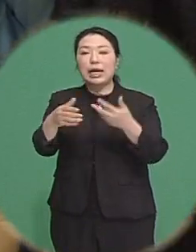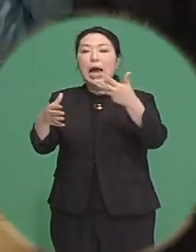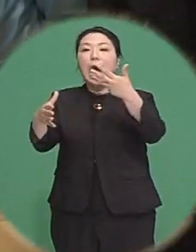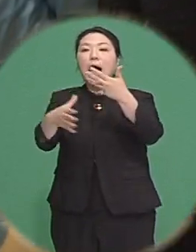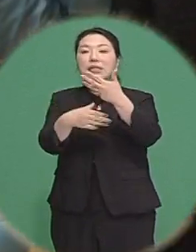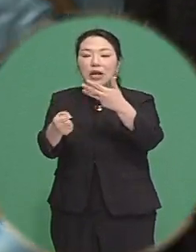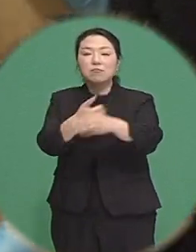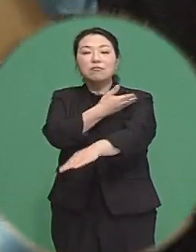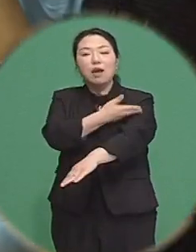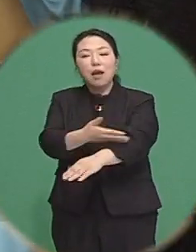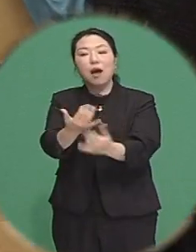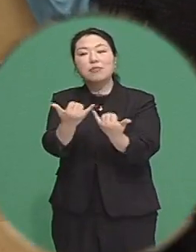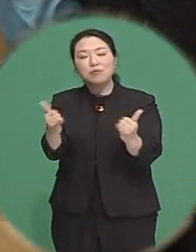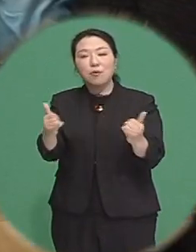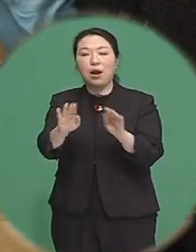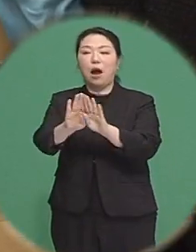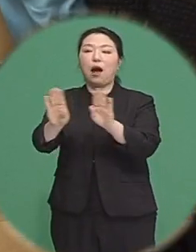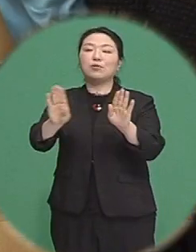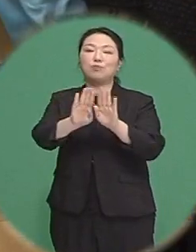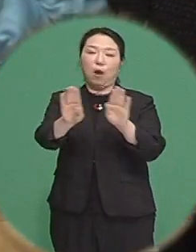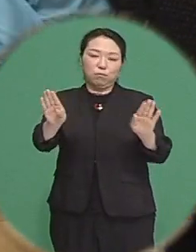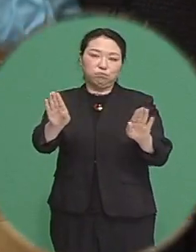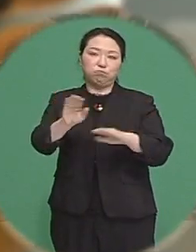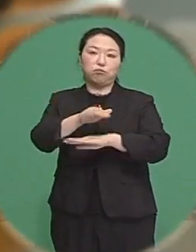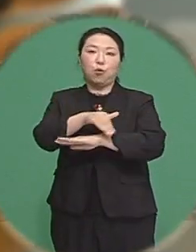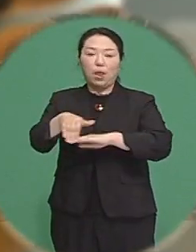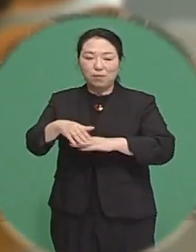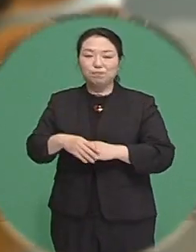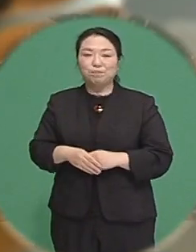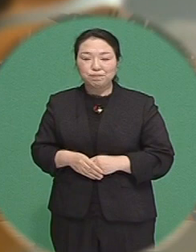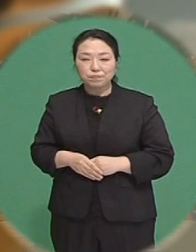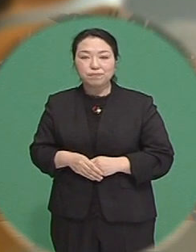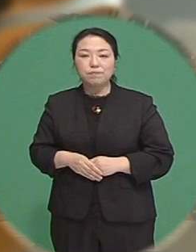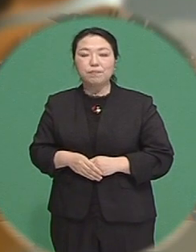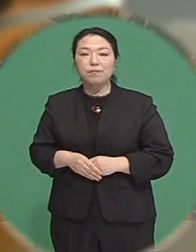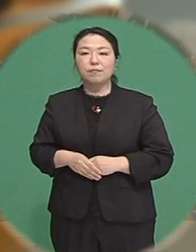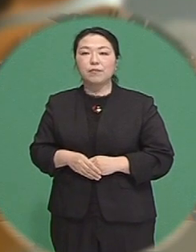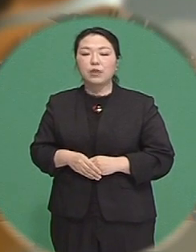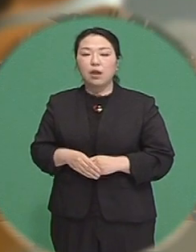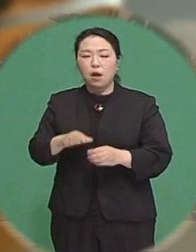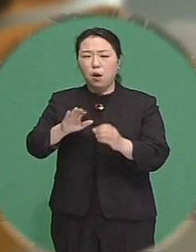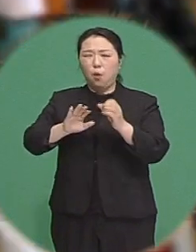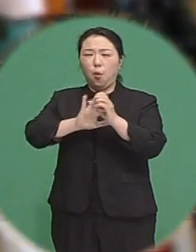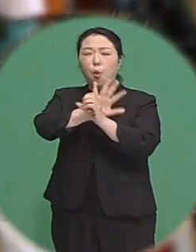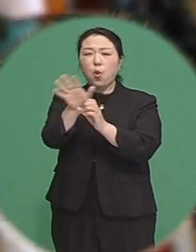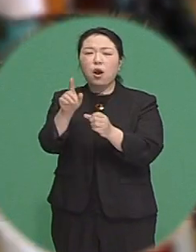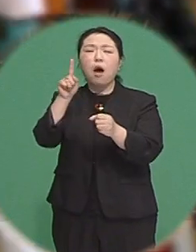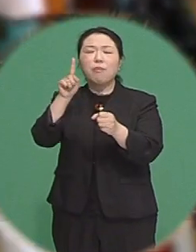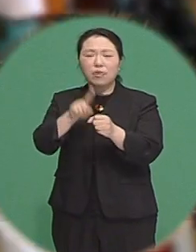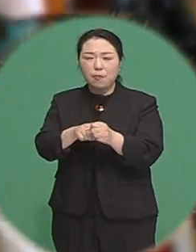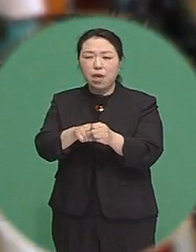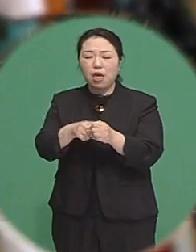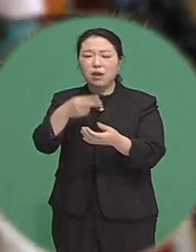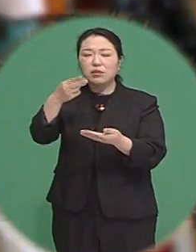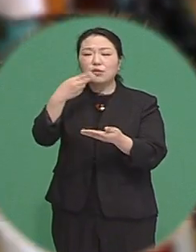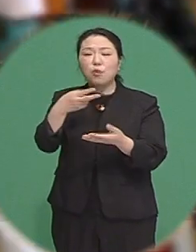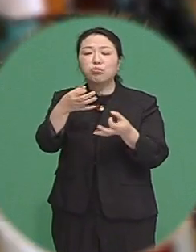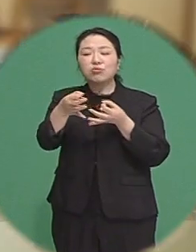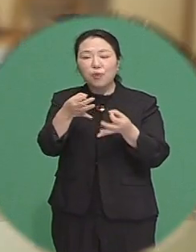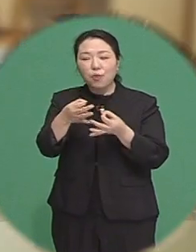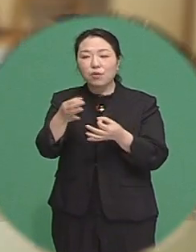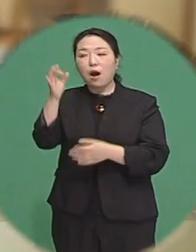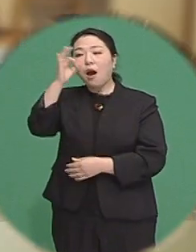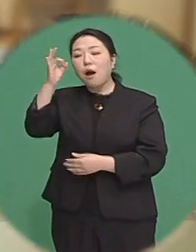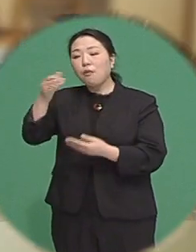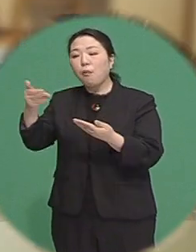順次進めていきます一方感染症の影響により飲食業や観光業などが疲弊し